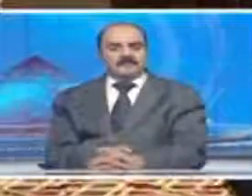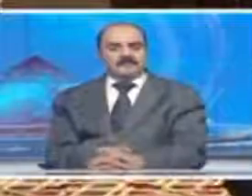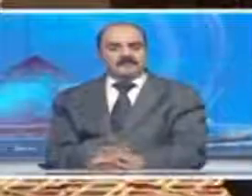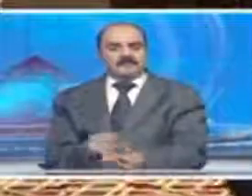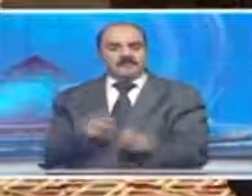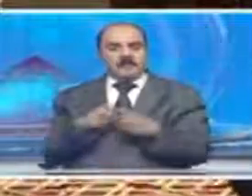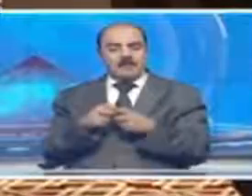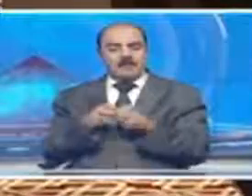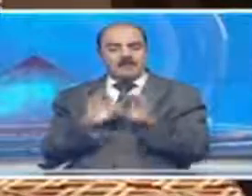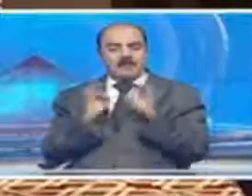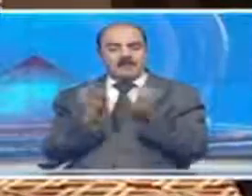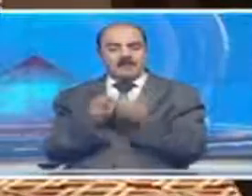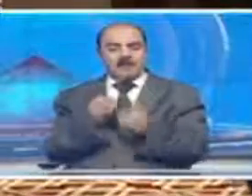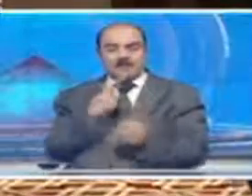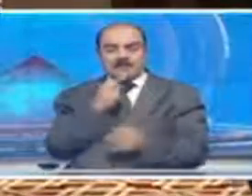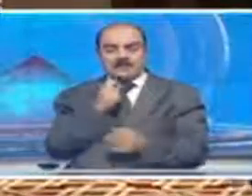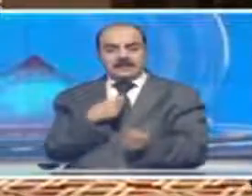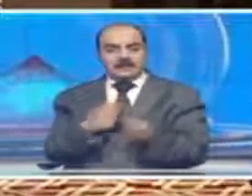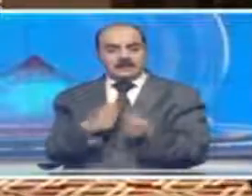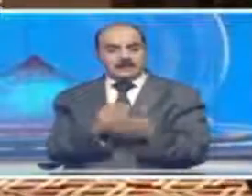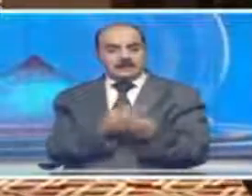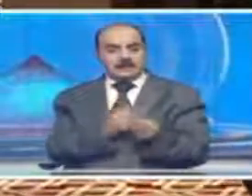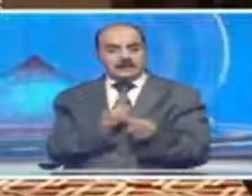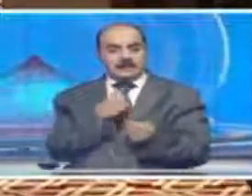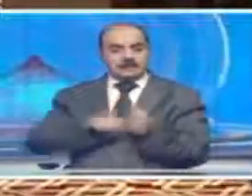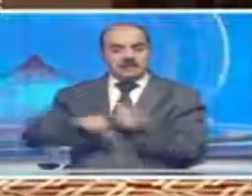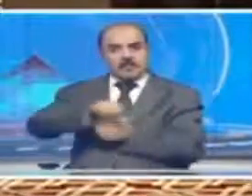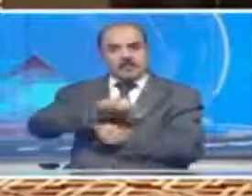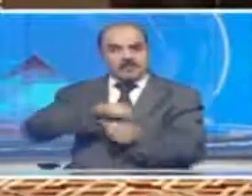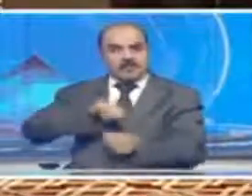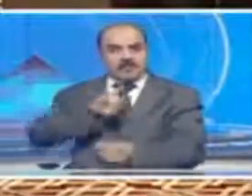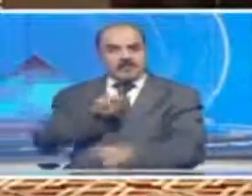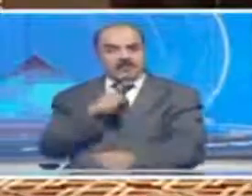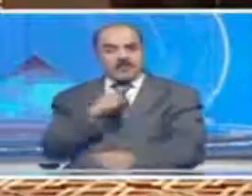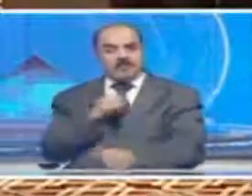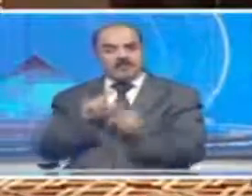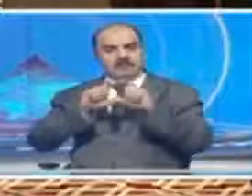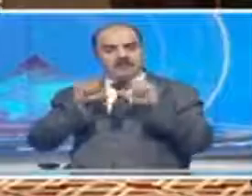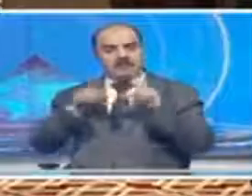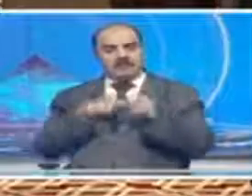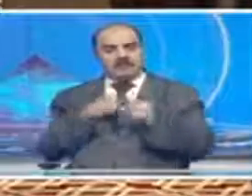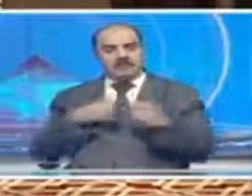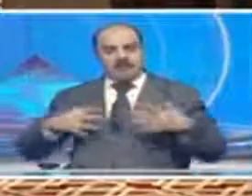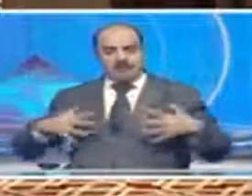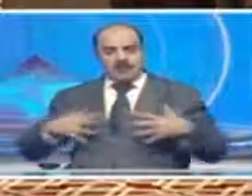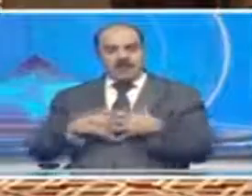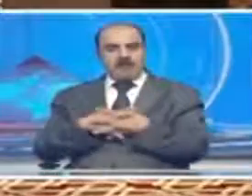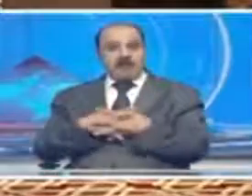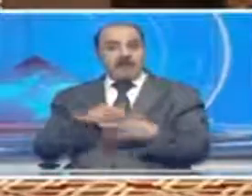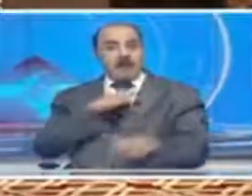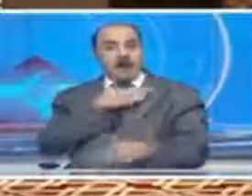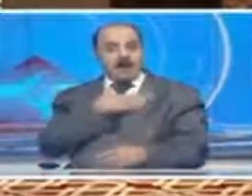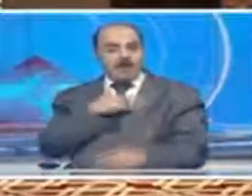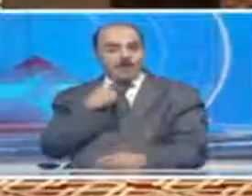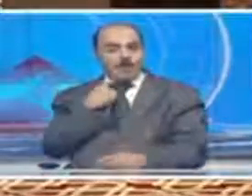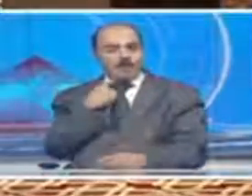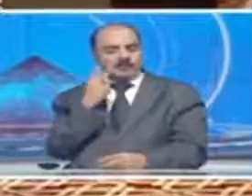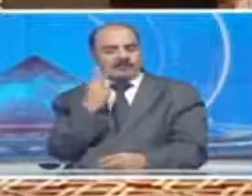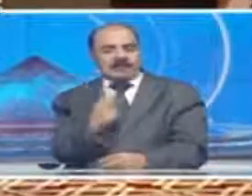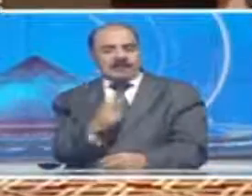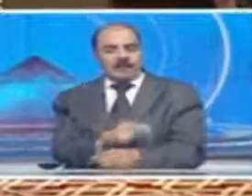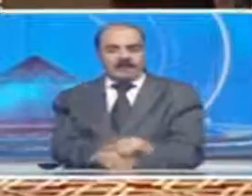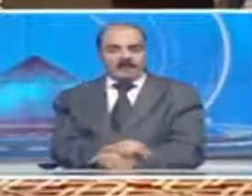يأتي معرض ومؤتمر بيزنكس لهذا العام في دورته الرابعة ليرفع شعار الشراكة بين القطاع الحكومي والقطاع